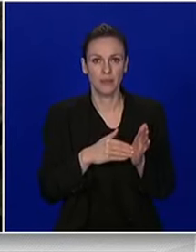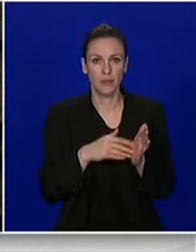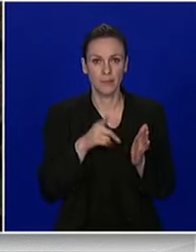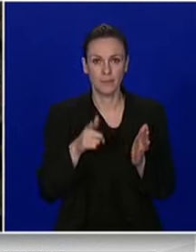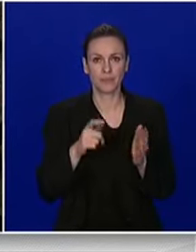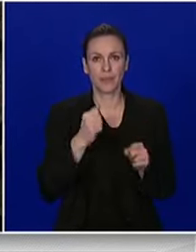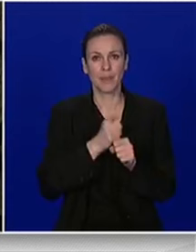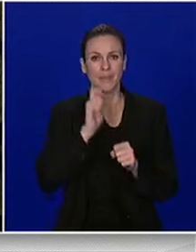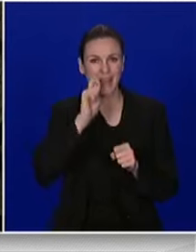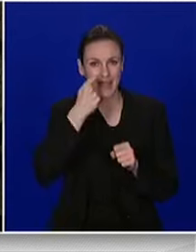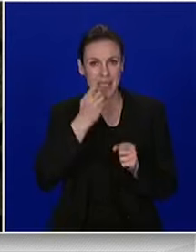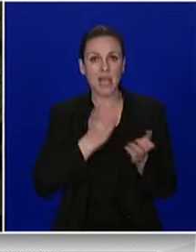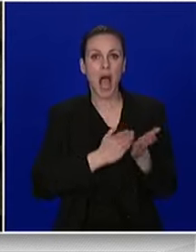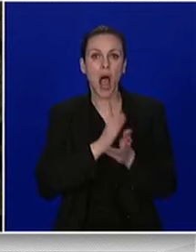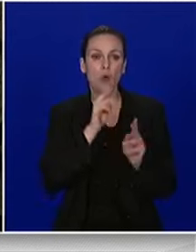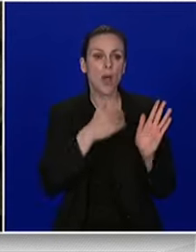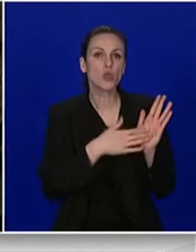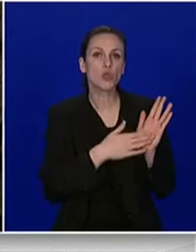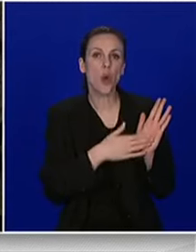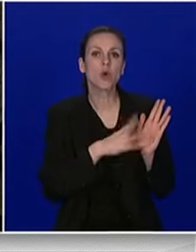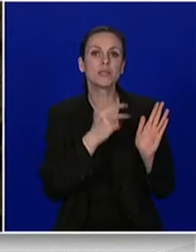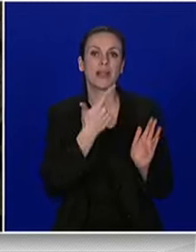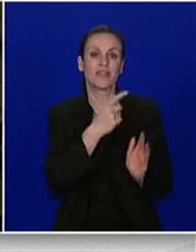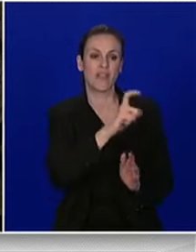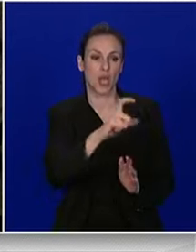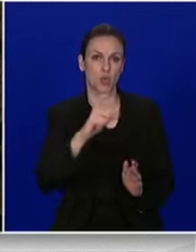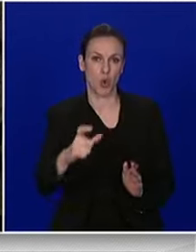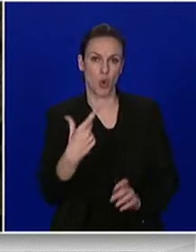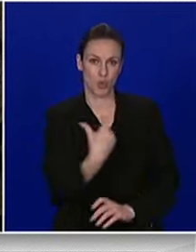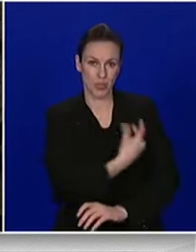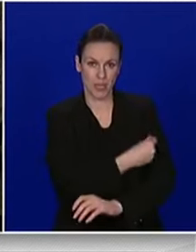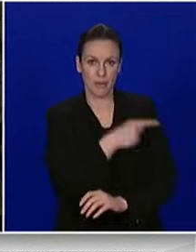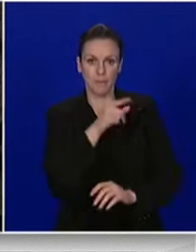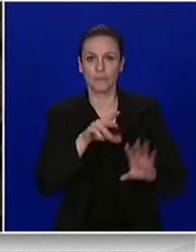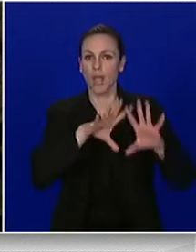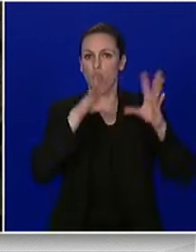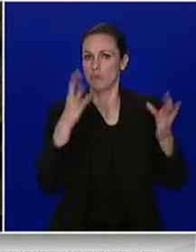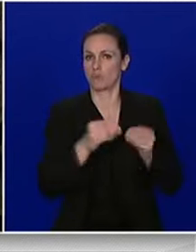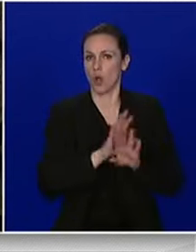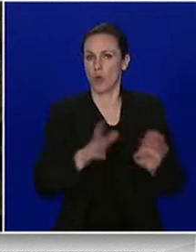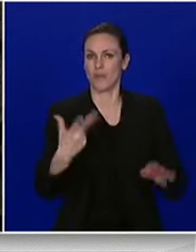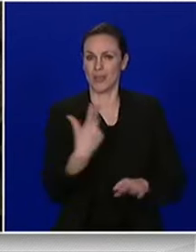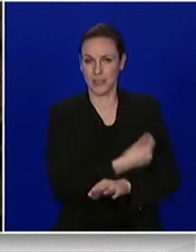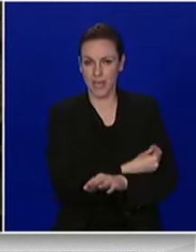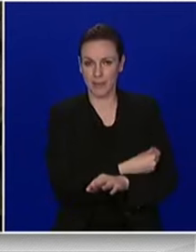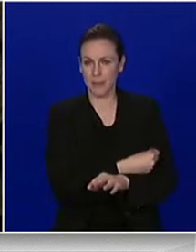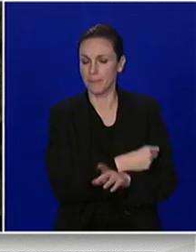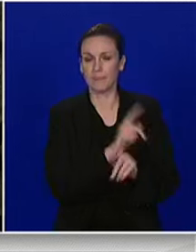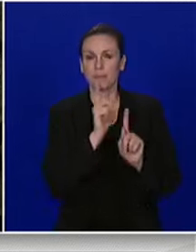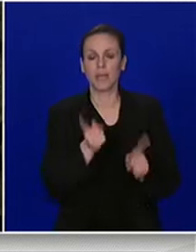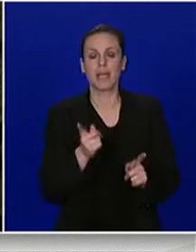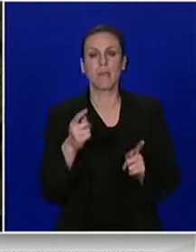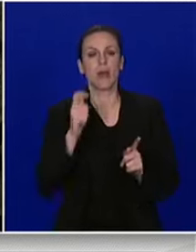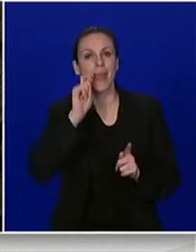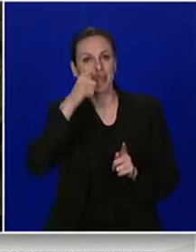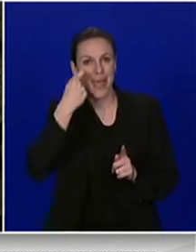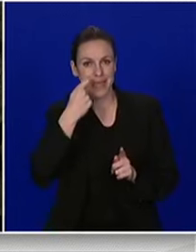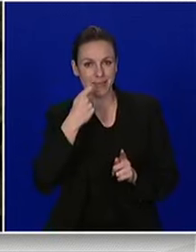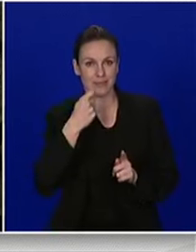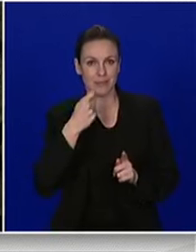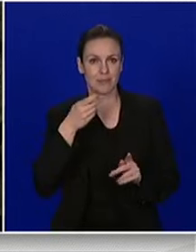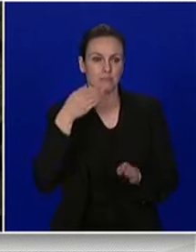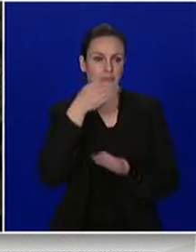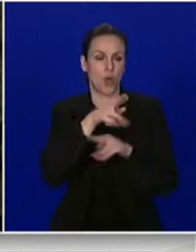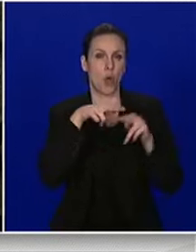obaviti test ako imaju dokaz o primljene dvije doze, dakle o kompletnom cijepljenju, da neće se trebati testirati prilikom prijema